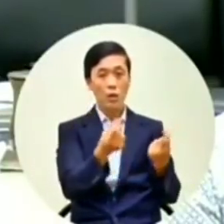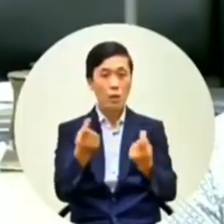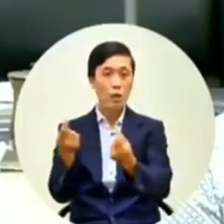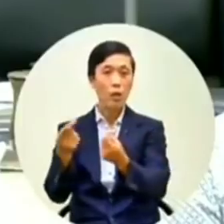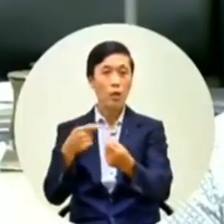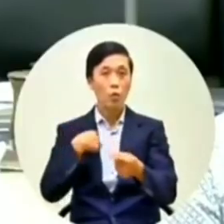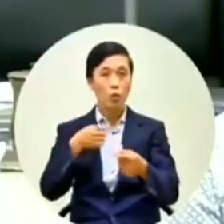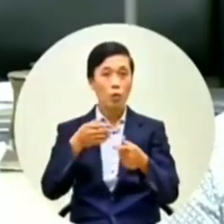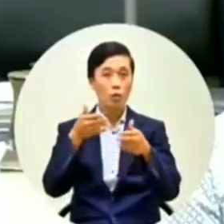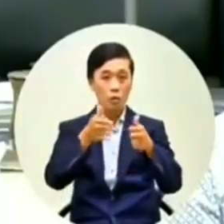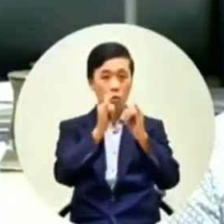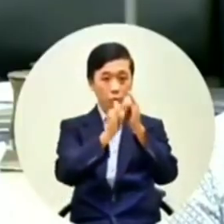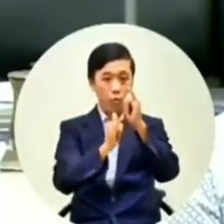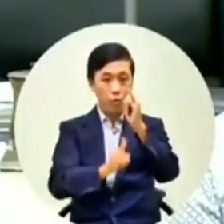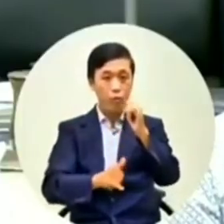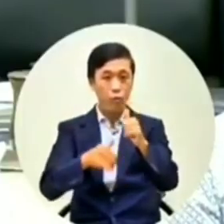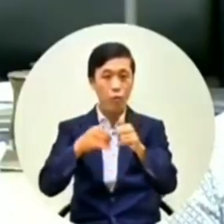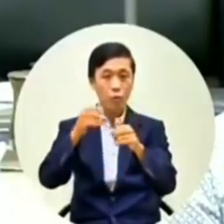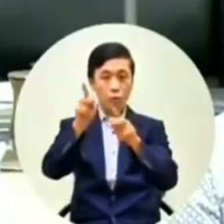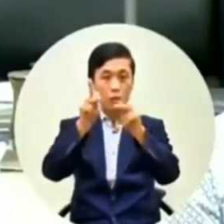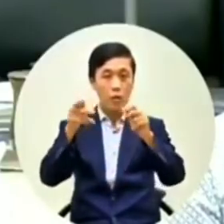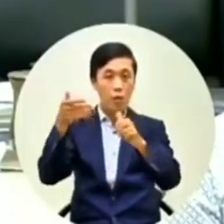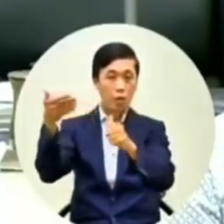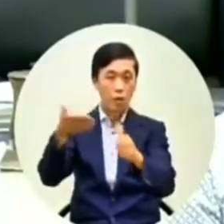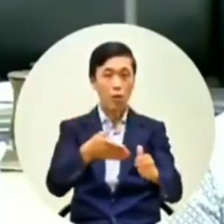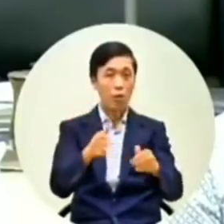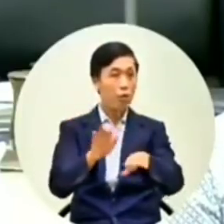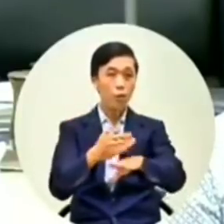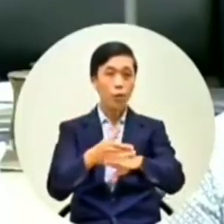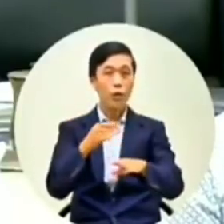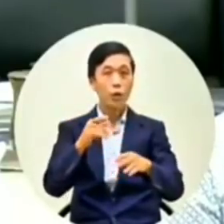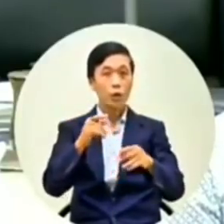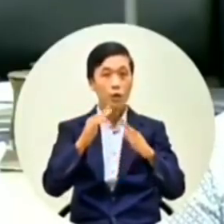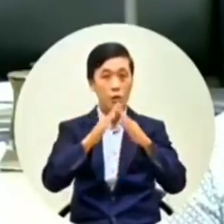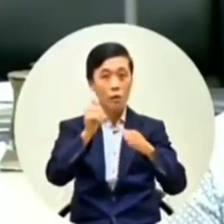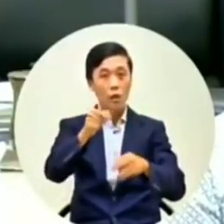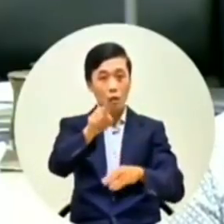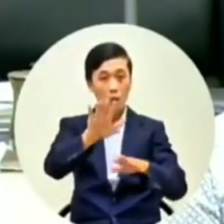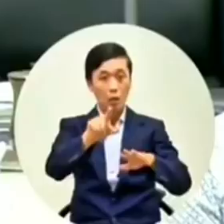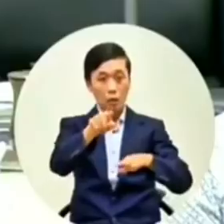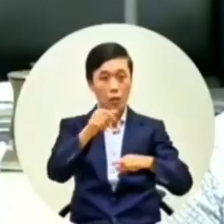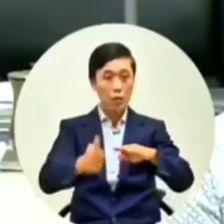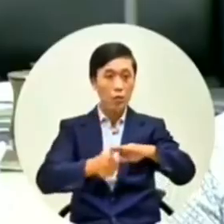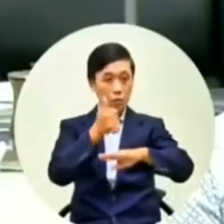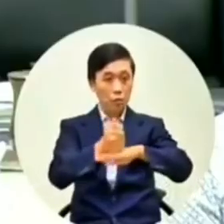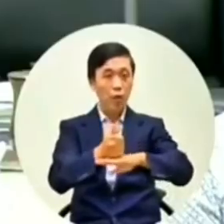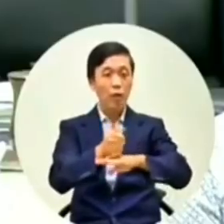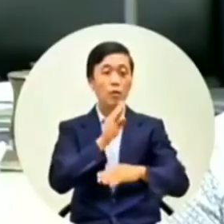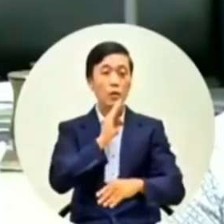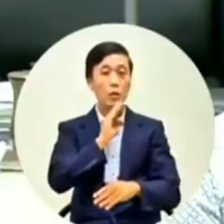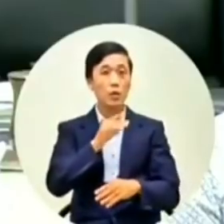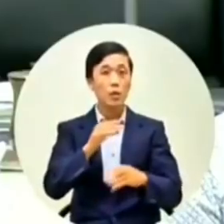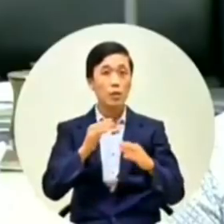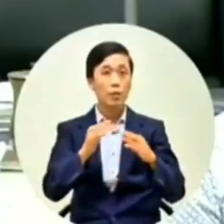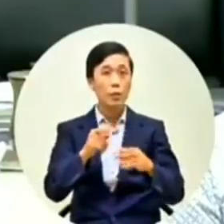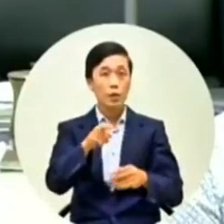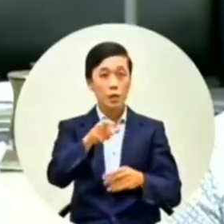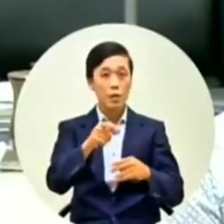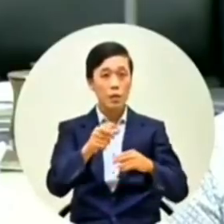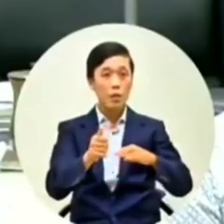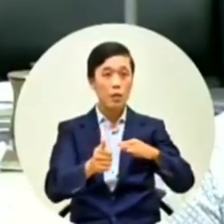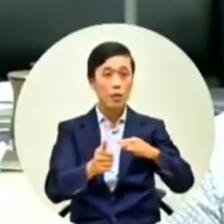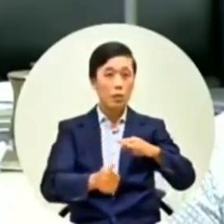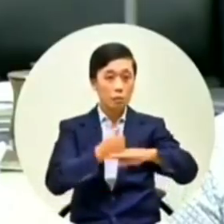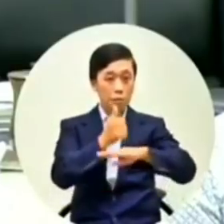定，我真的要真心的提醒你，因为你现在当了我们的市长哈，这个当家呢方知持家